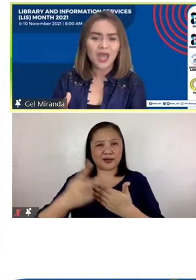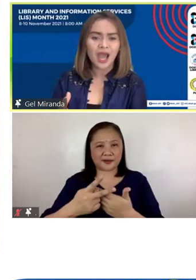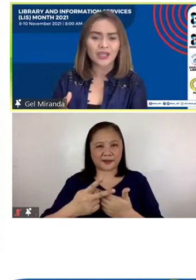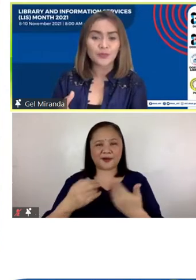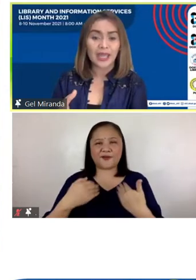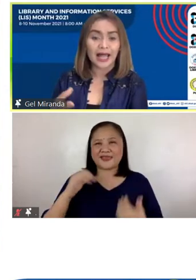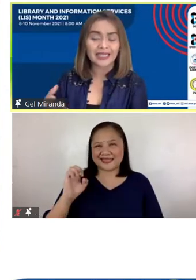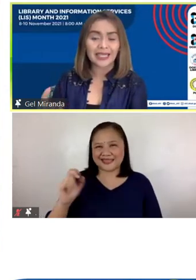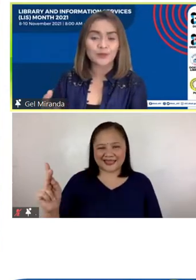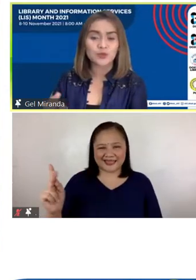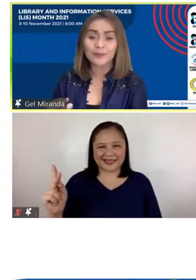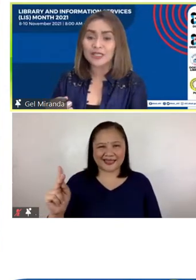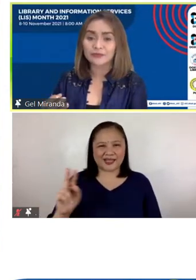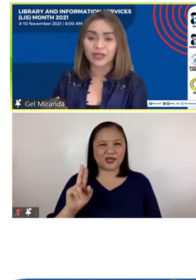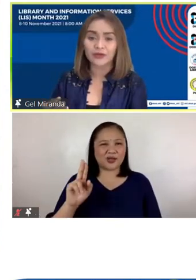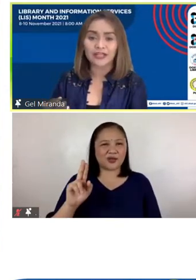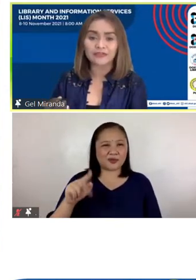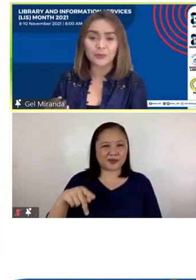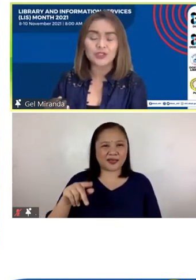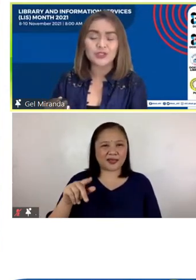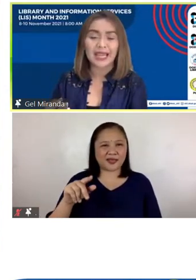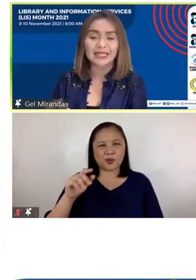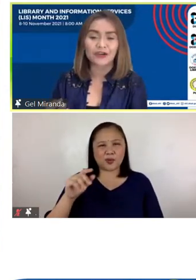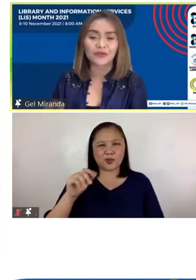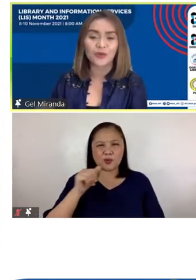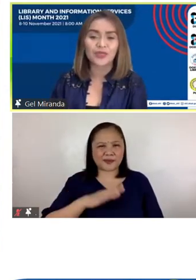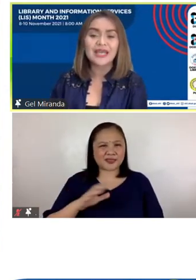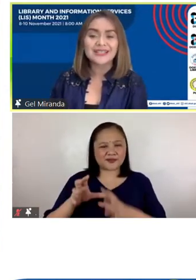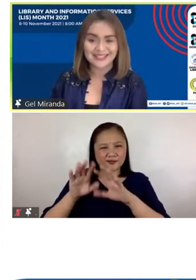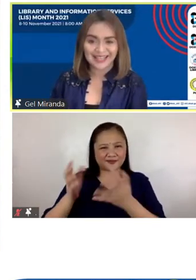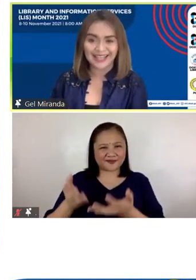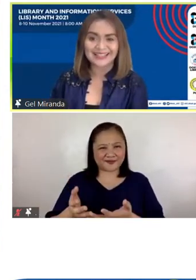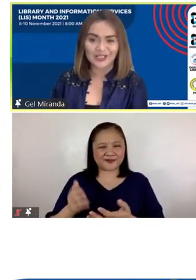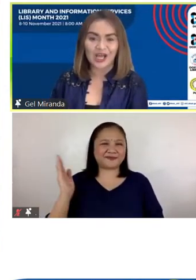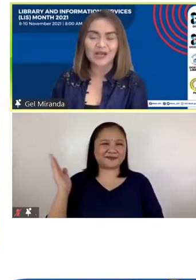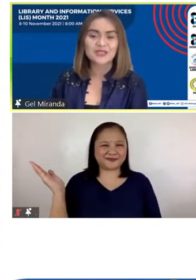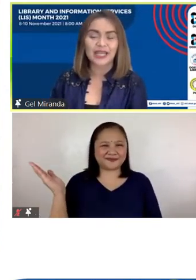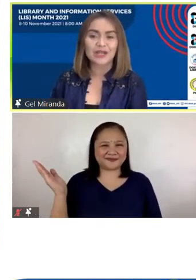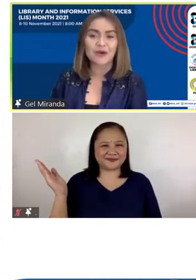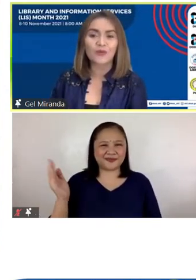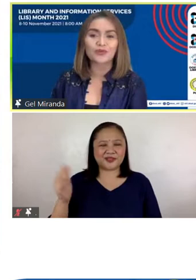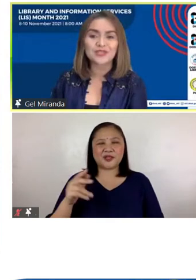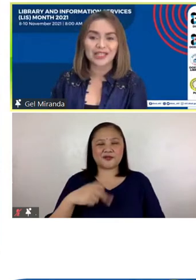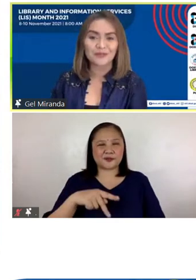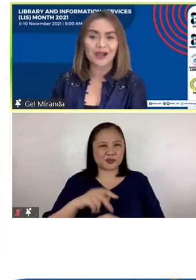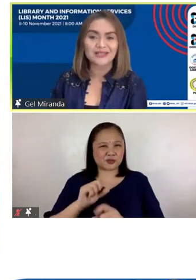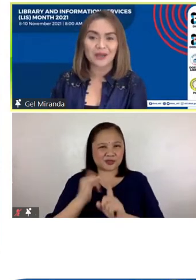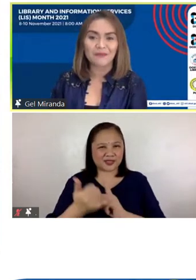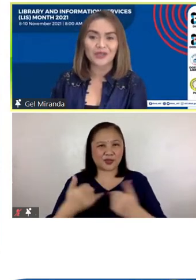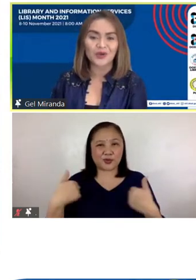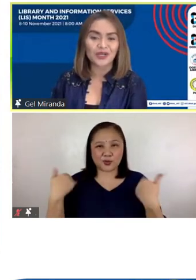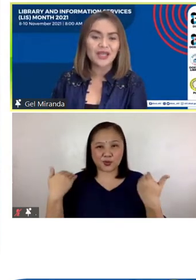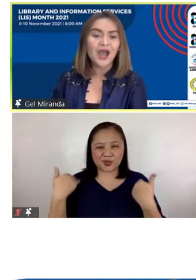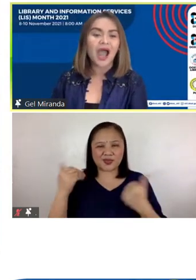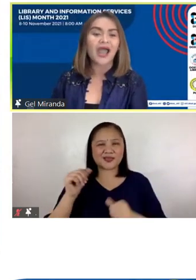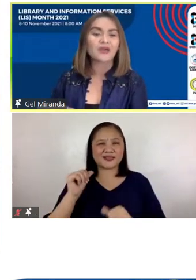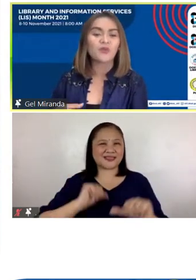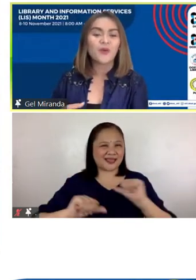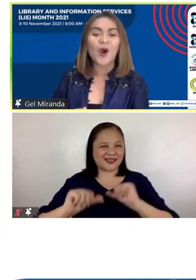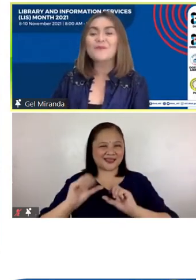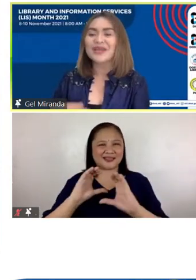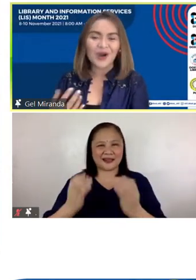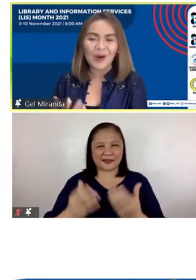Kingdom, UP Alchemist, Women's Sphere, and Philippine Society of Youth Science Clubs. Kaya naman po, doon sa ating mga kasama ngayon,